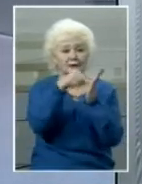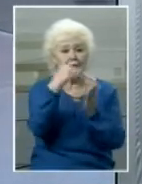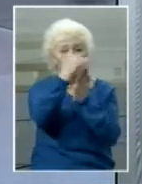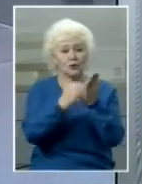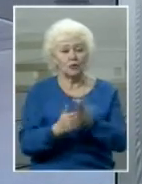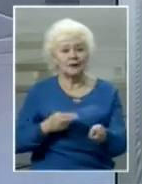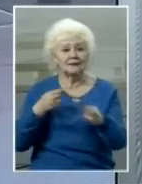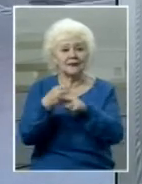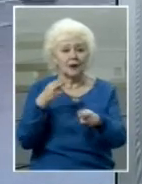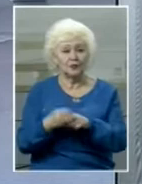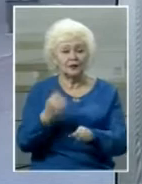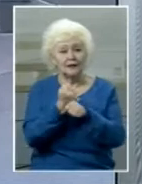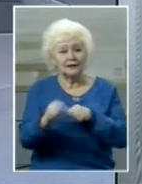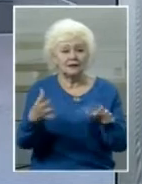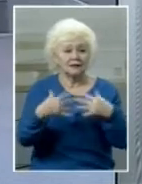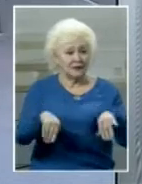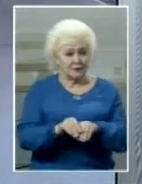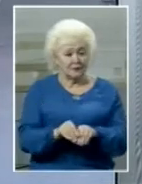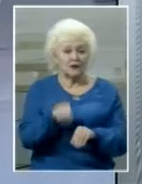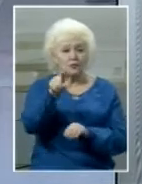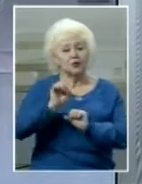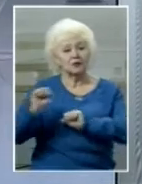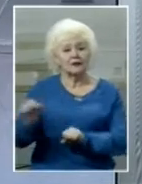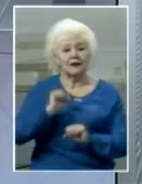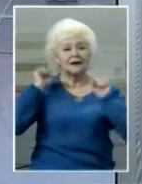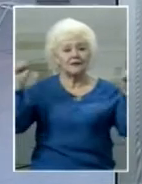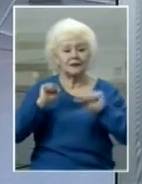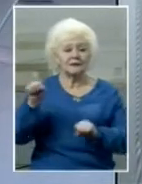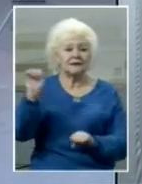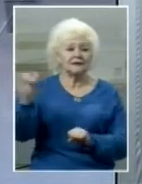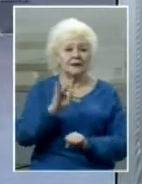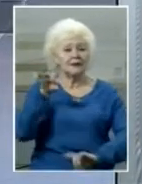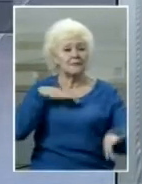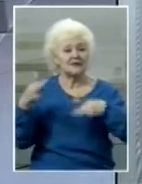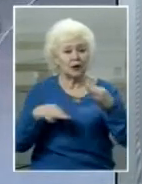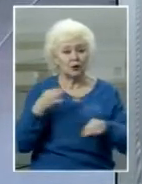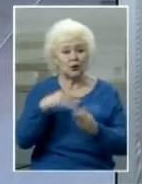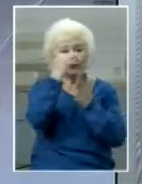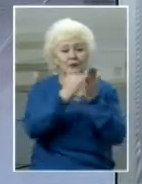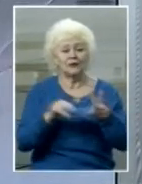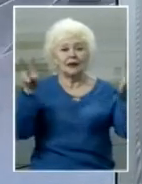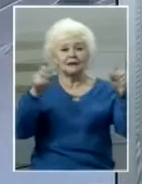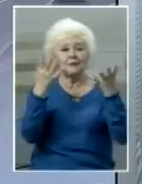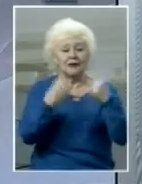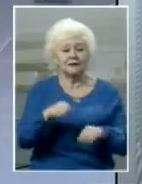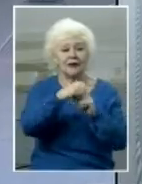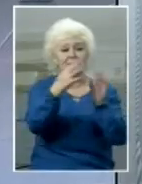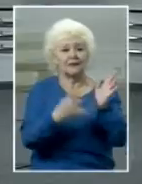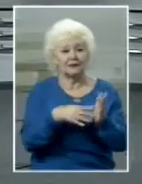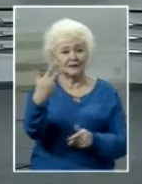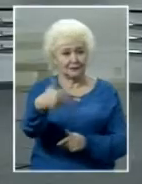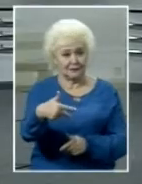програми із запобігання насильству в сім'ї. Про захист фізичний та психологічний сьогодні у програмі «Тема дня» о